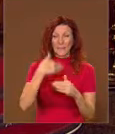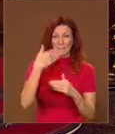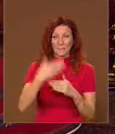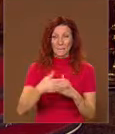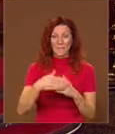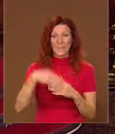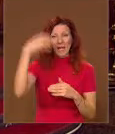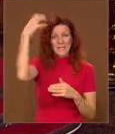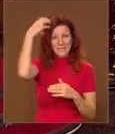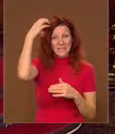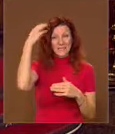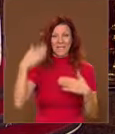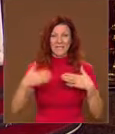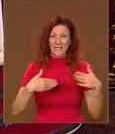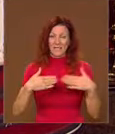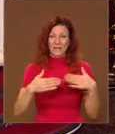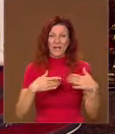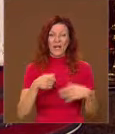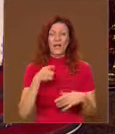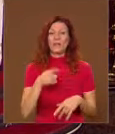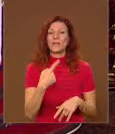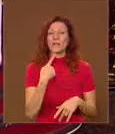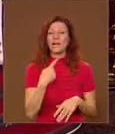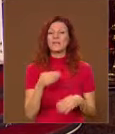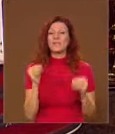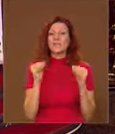царските двери така наречената целувка на мира,